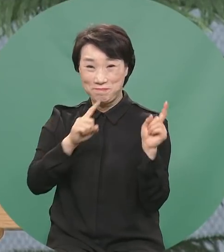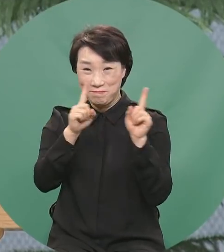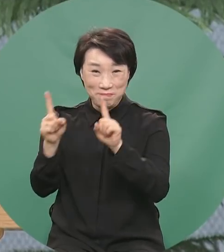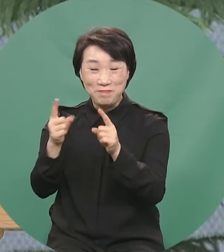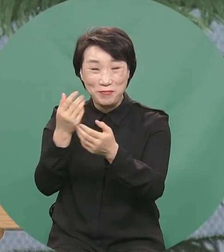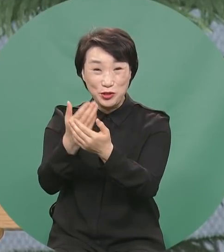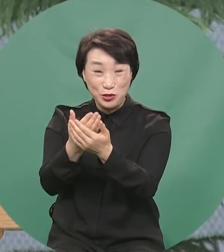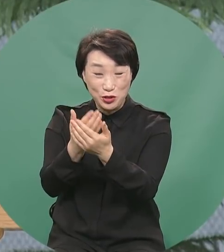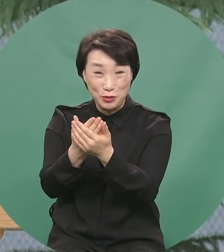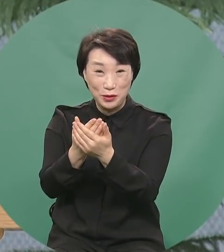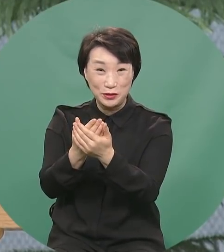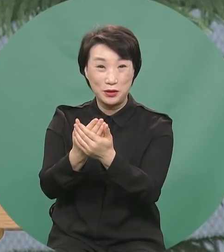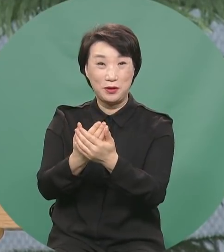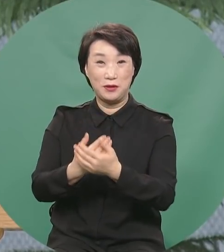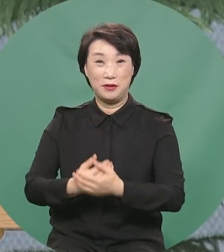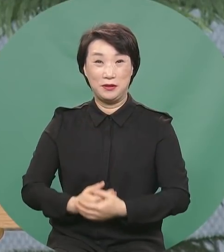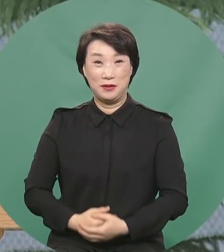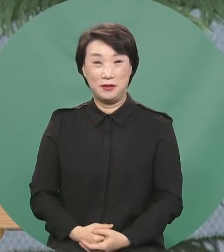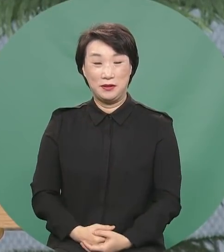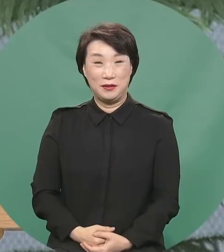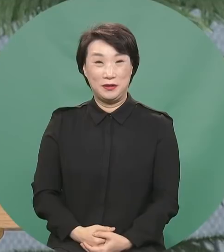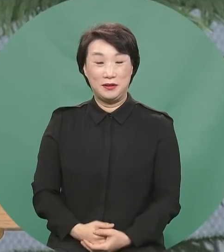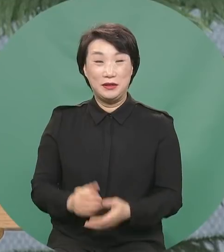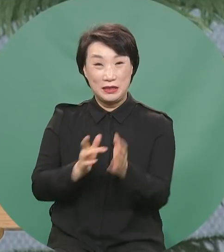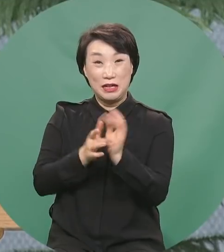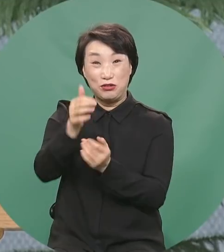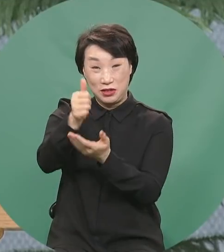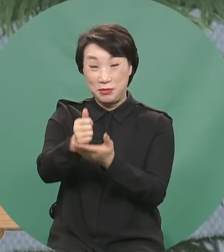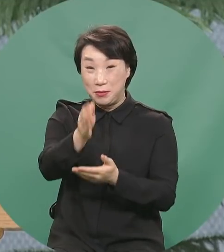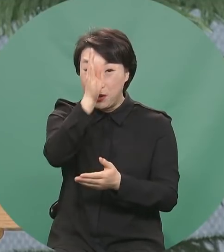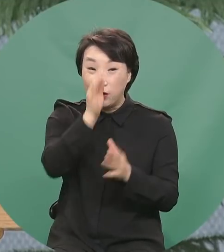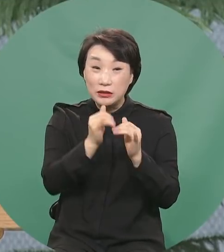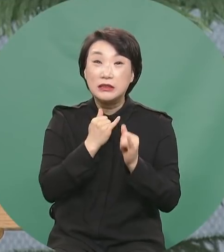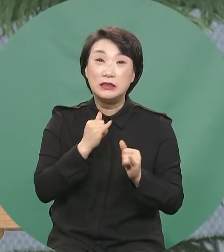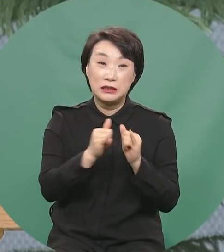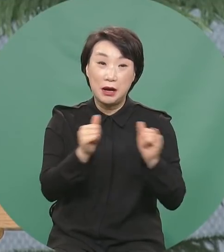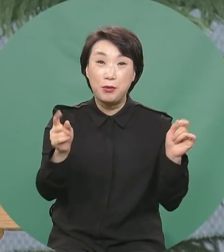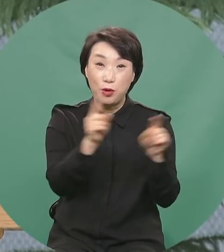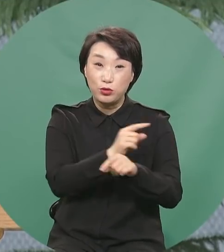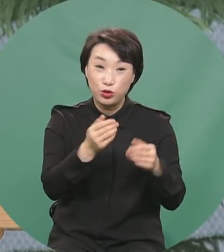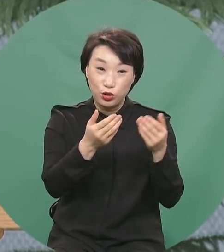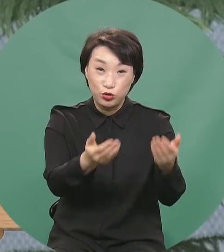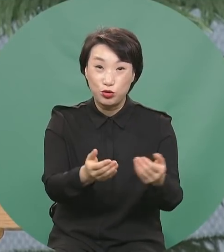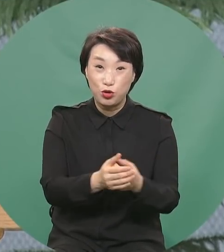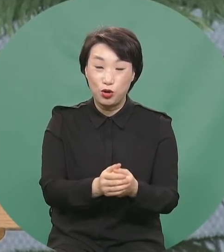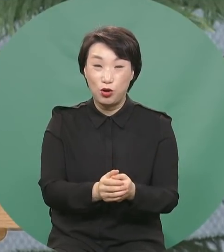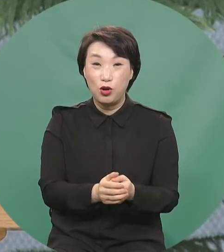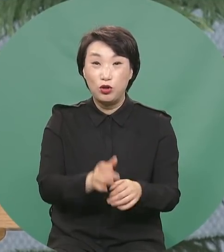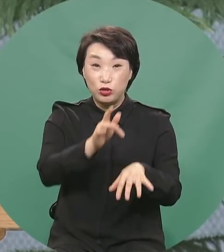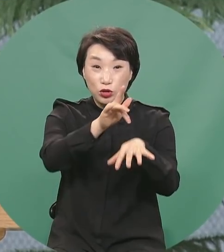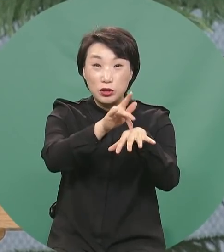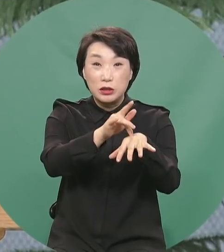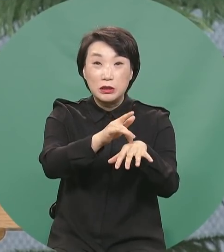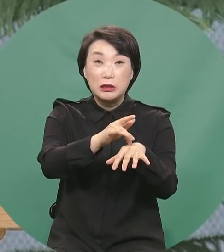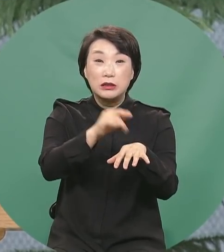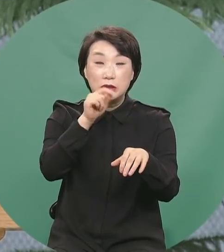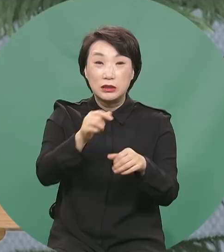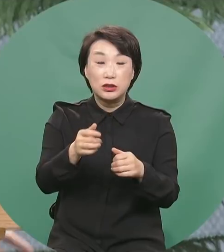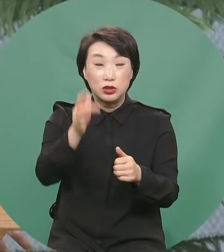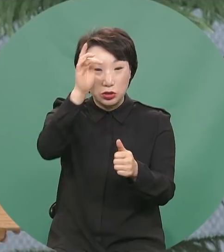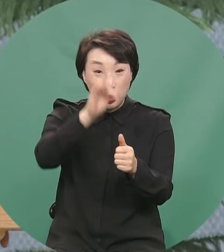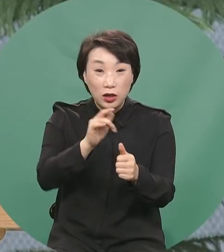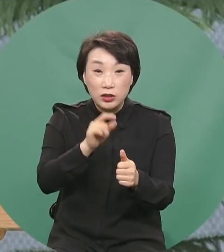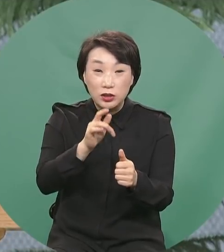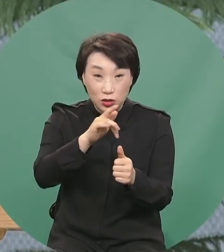하시옵소서. 그래서 예수께서 병든 자를 고치시고 귀신 자들 들린